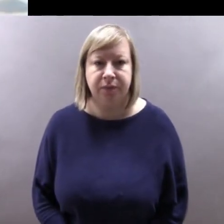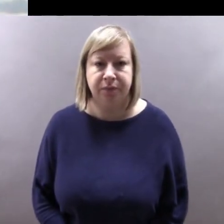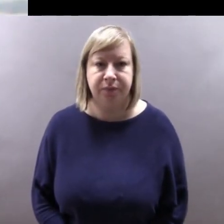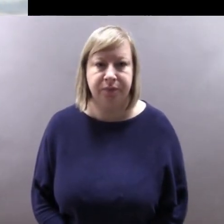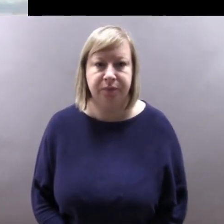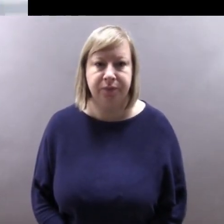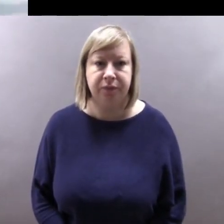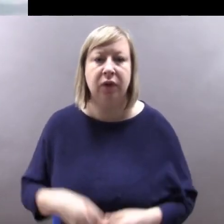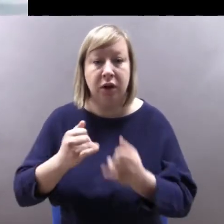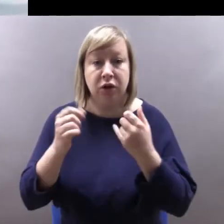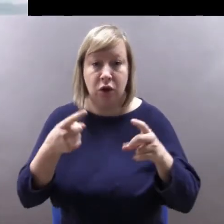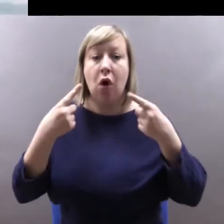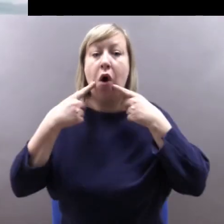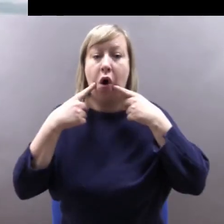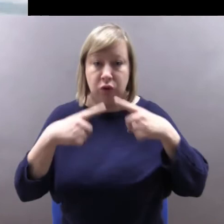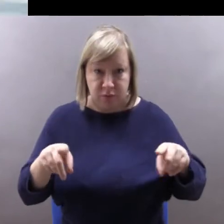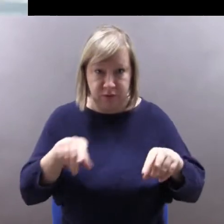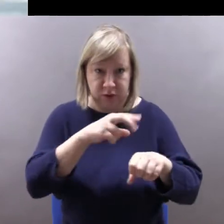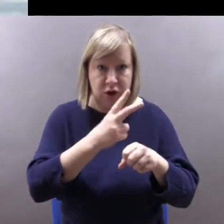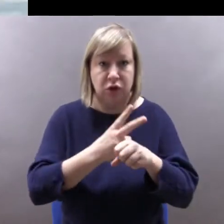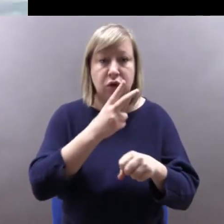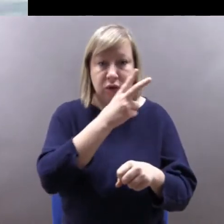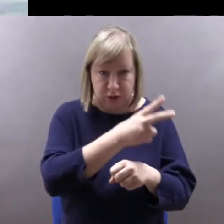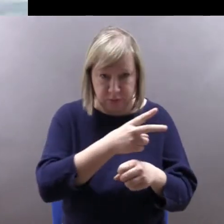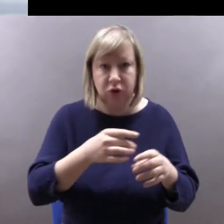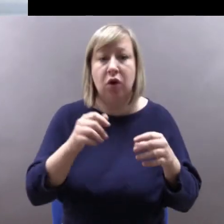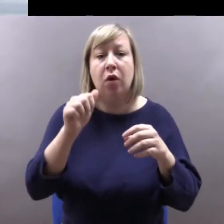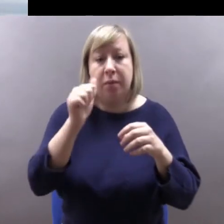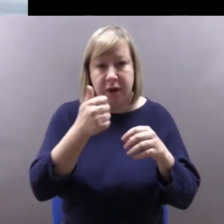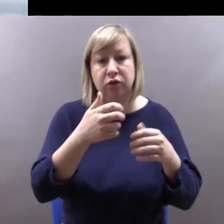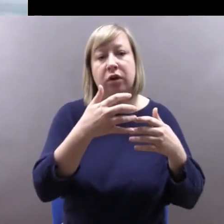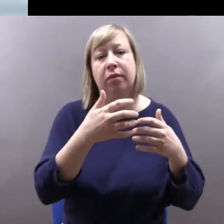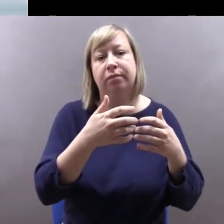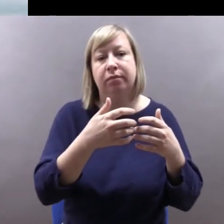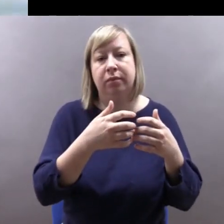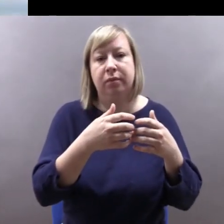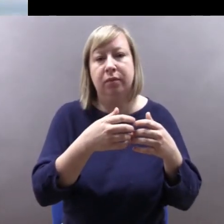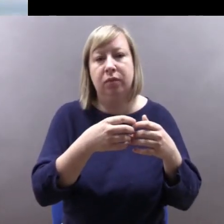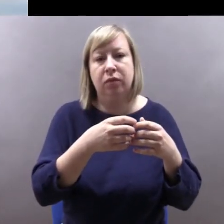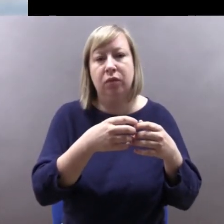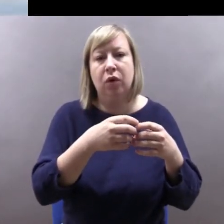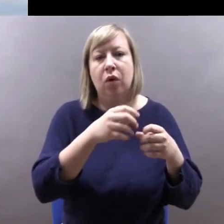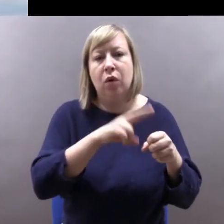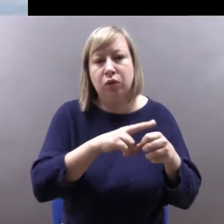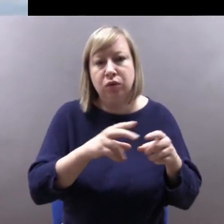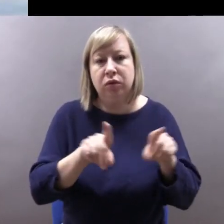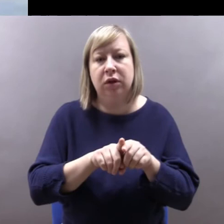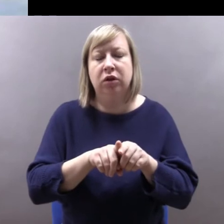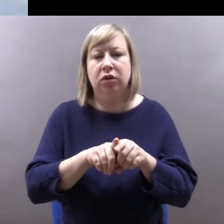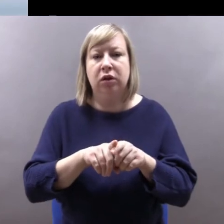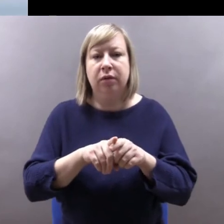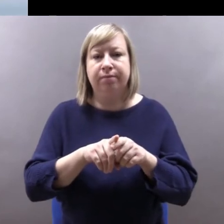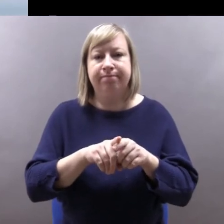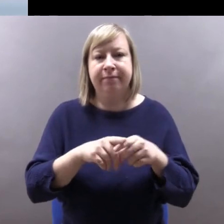za dostępność w budynku, to urządzenia to jest jedna rzecz, a drugą rzeczą jest empatia i